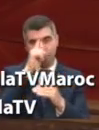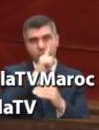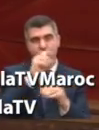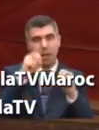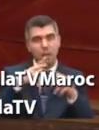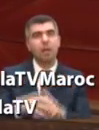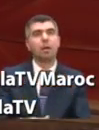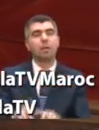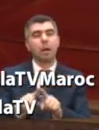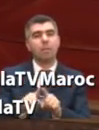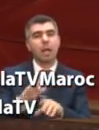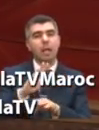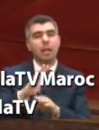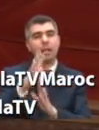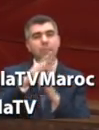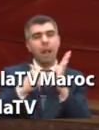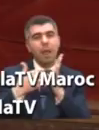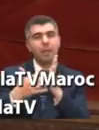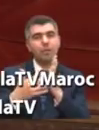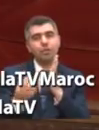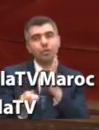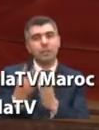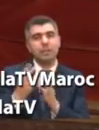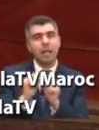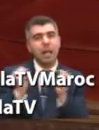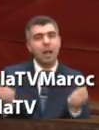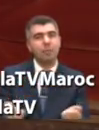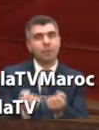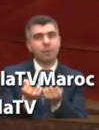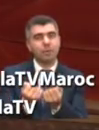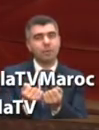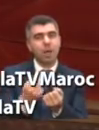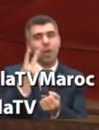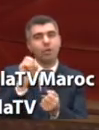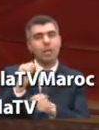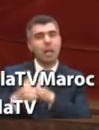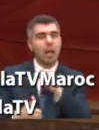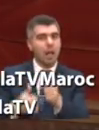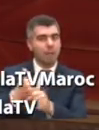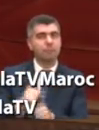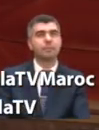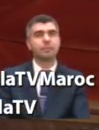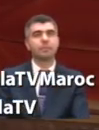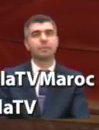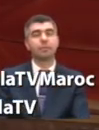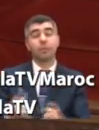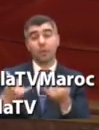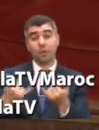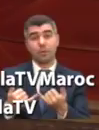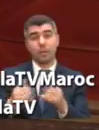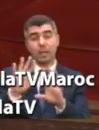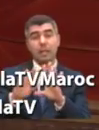في إطار النموذج التنموي الجديد لبلادنا بعد ما حققنا نتائج في 20 سنة. لكن خليوني نقولوا على الأقل الآن 12